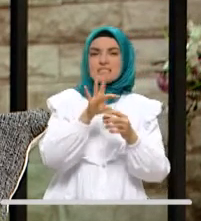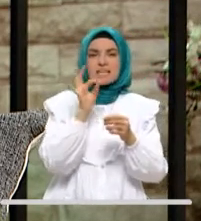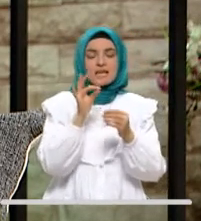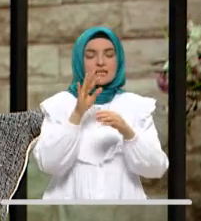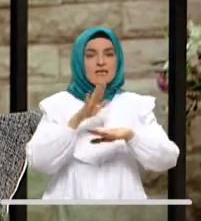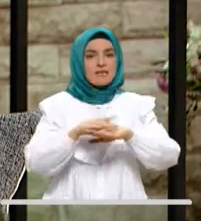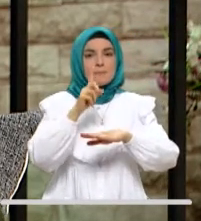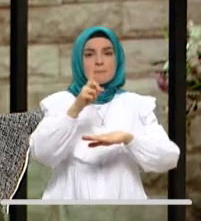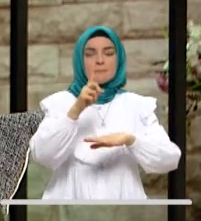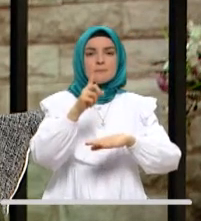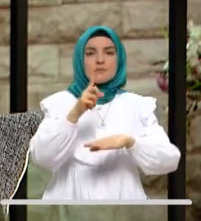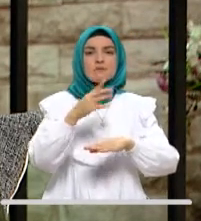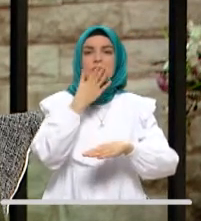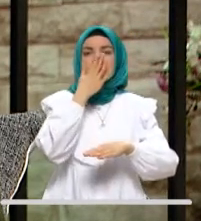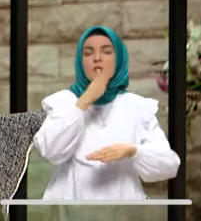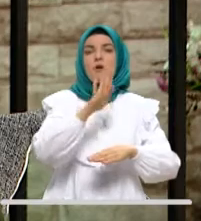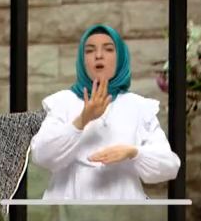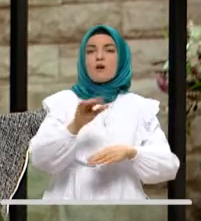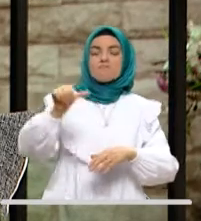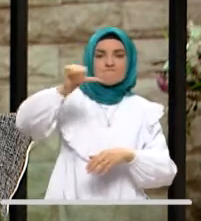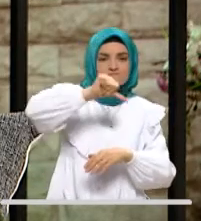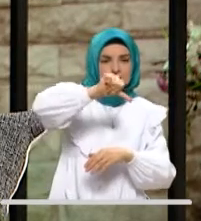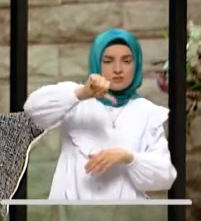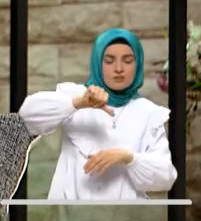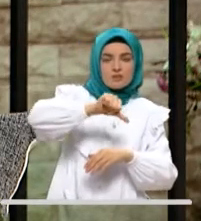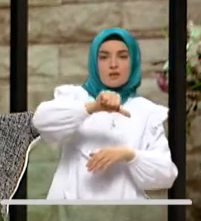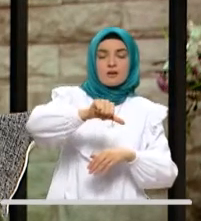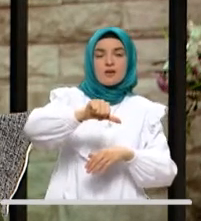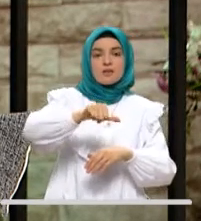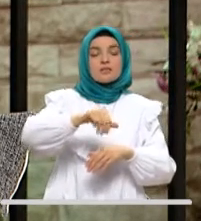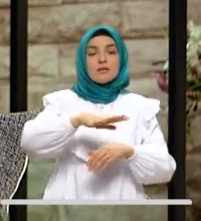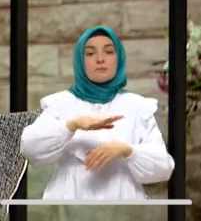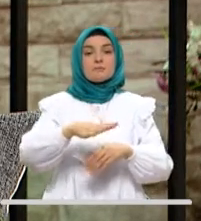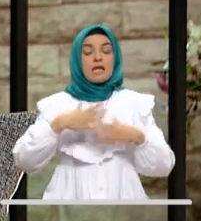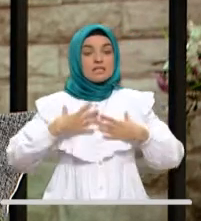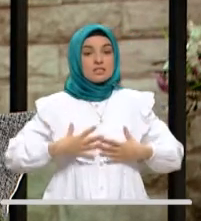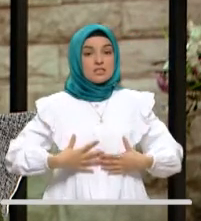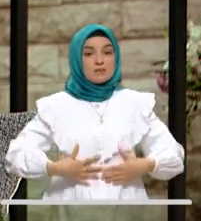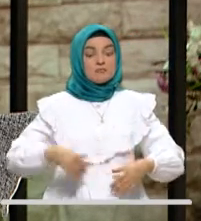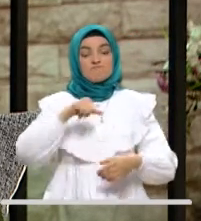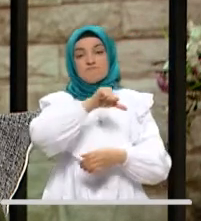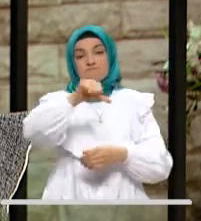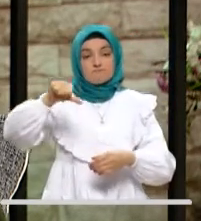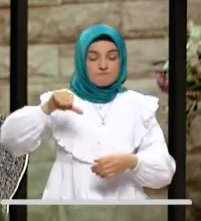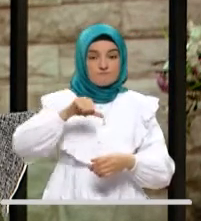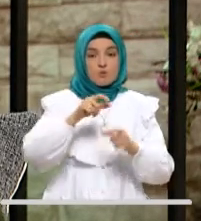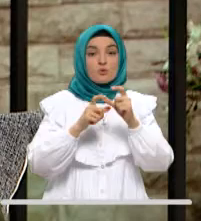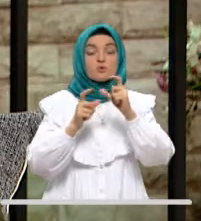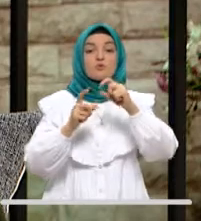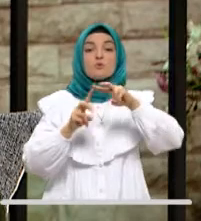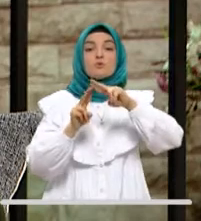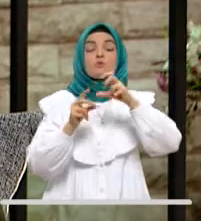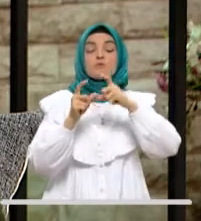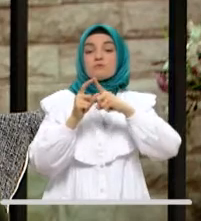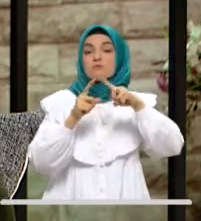yağlardan birkaç damla ve makinenize çamaşır sodası, eskilerimiz hep kullanırdı zaten. Çamaşır sodası ilave ederek